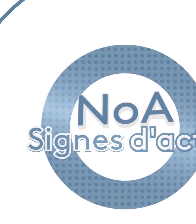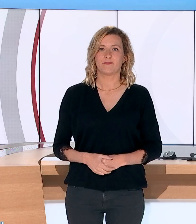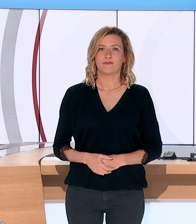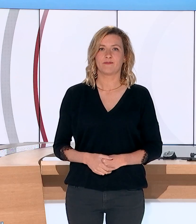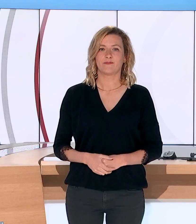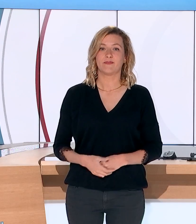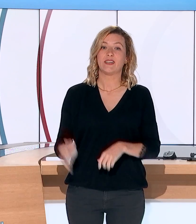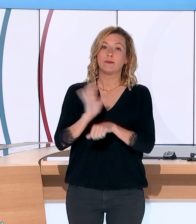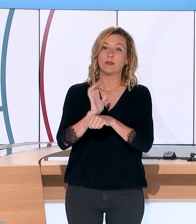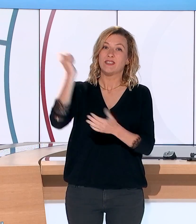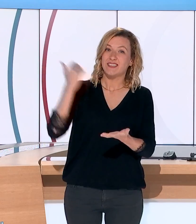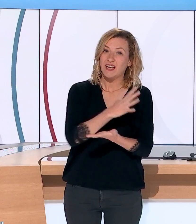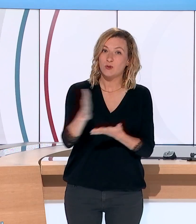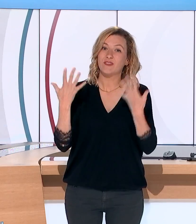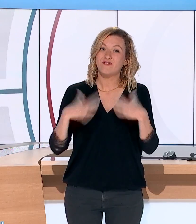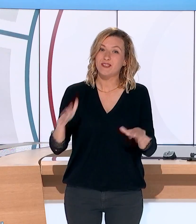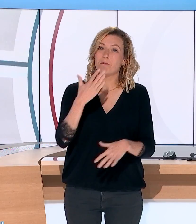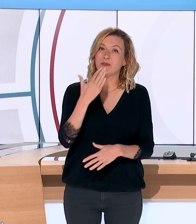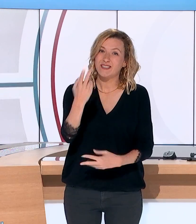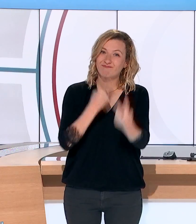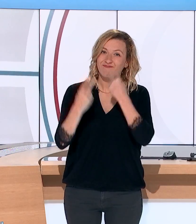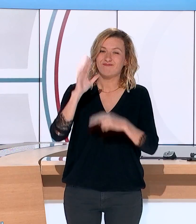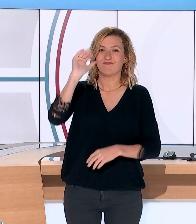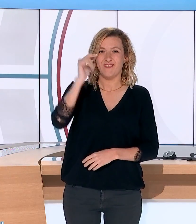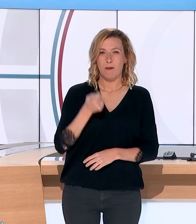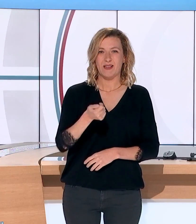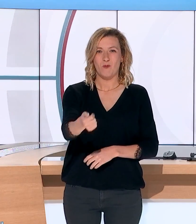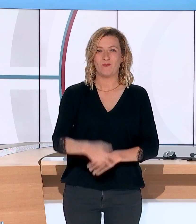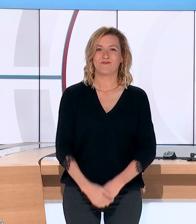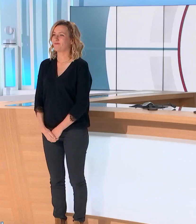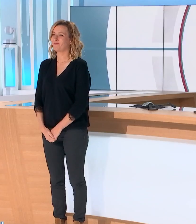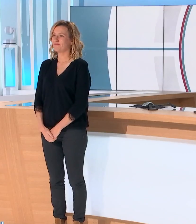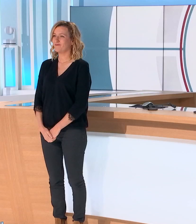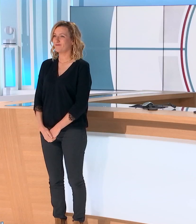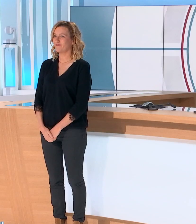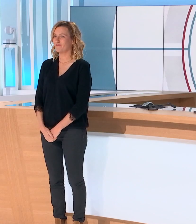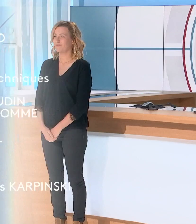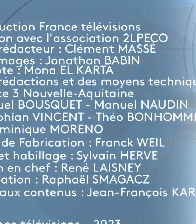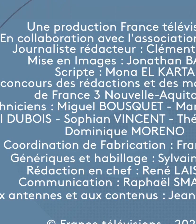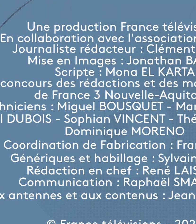Voilà, c'est la fin de ce numéro de Signe d'Actu. À bientôt.